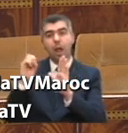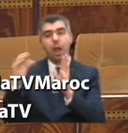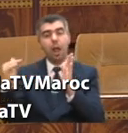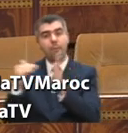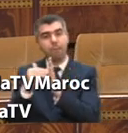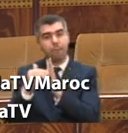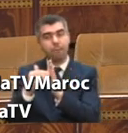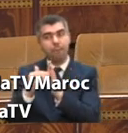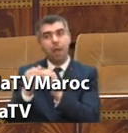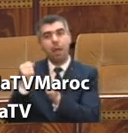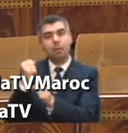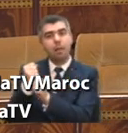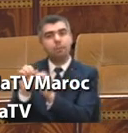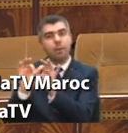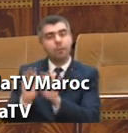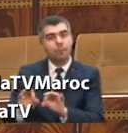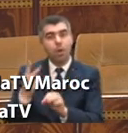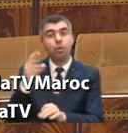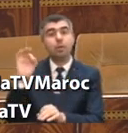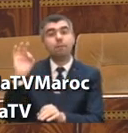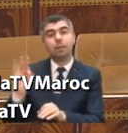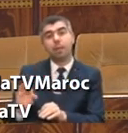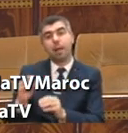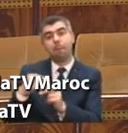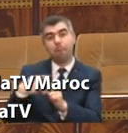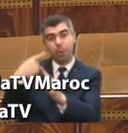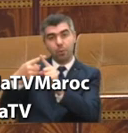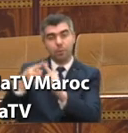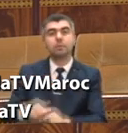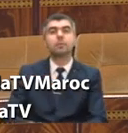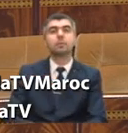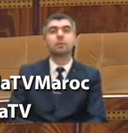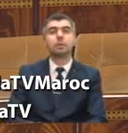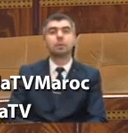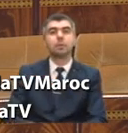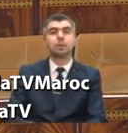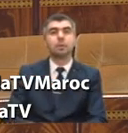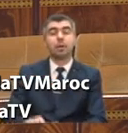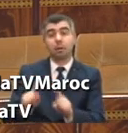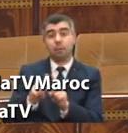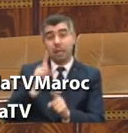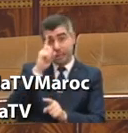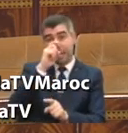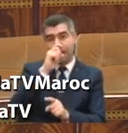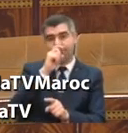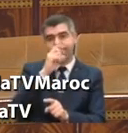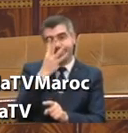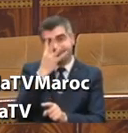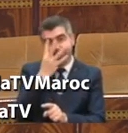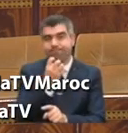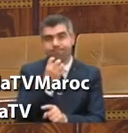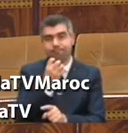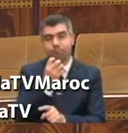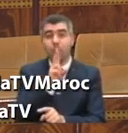ما يعادل أكثر من 20%. إن هذه الوضعية التي تدعو للقلق تسائل